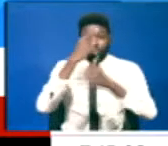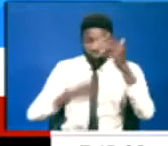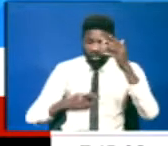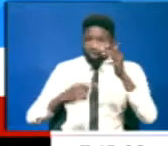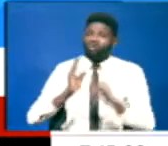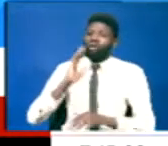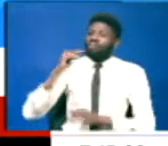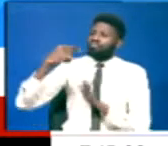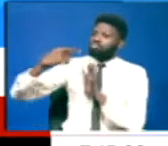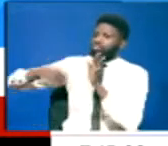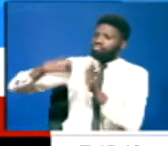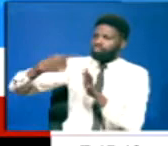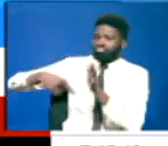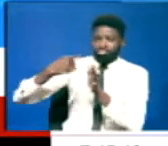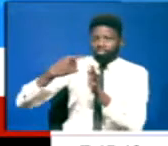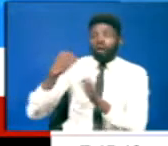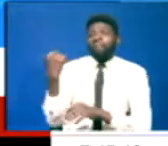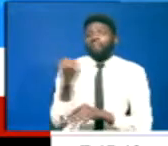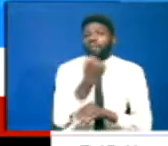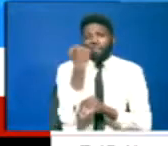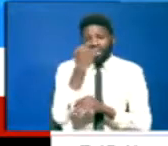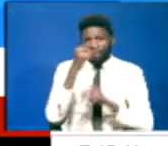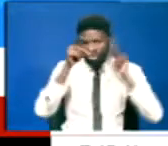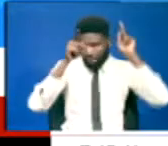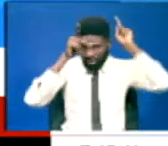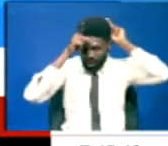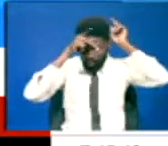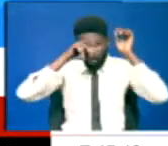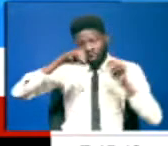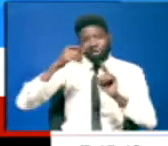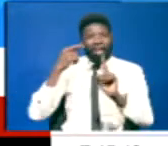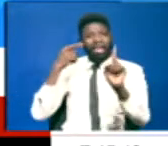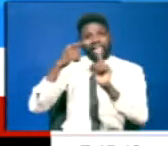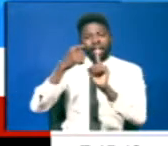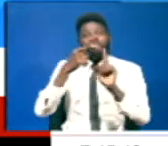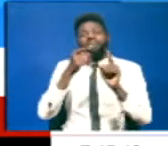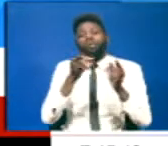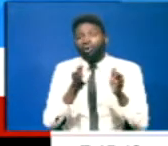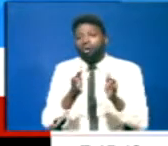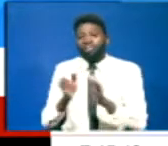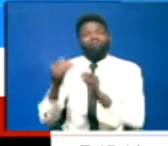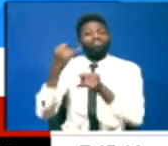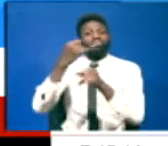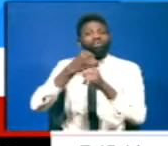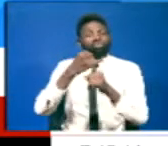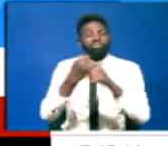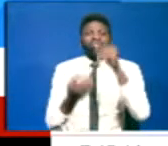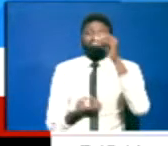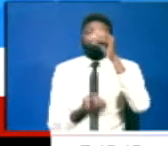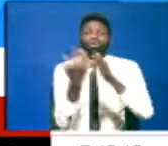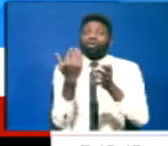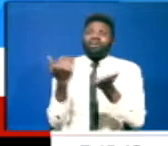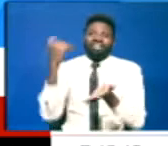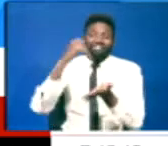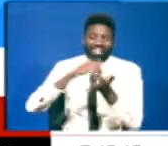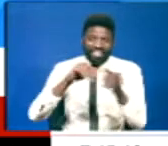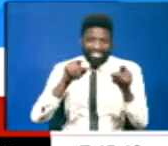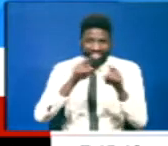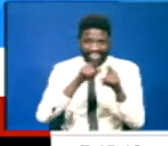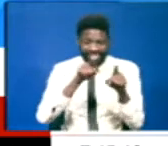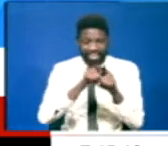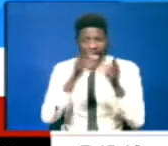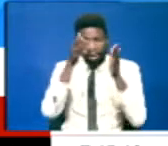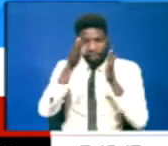njia moja ya kuzindua nafasi zaidi za ajira kwa wakazi wa sehemu hiyo. Wakati huo huo, mwaniaji wa urais wa muungano huo